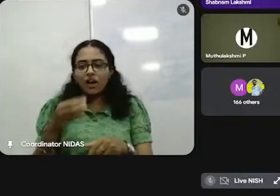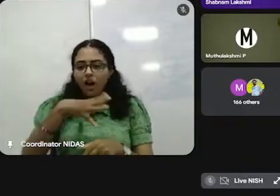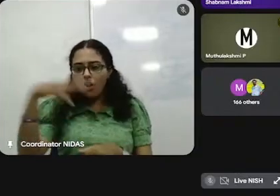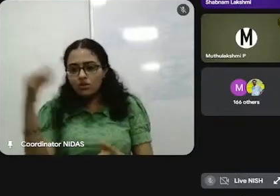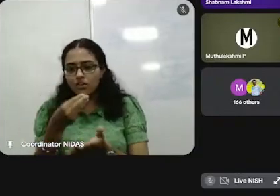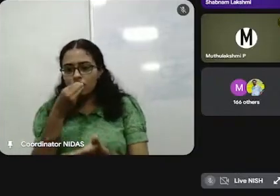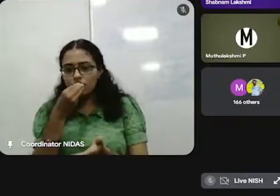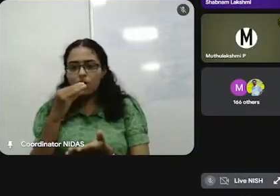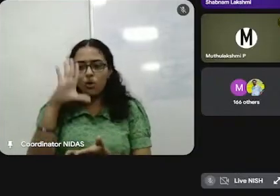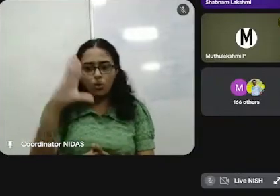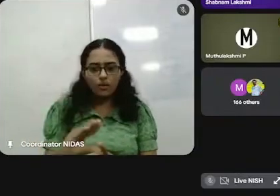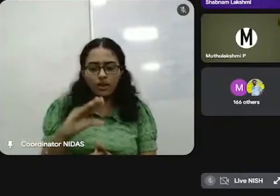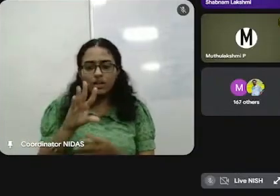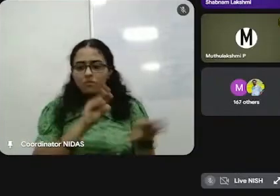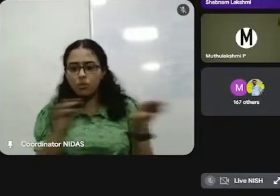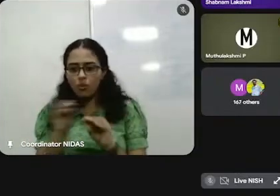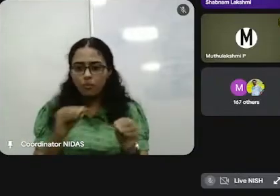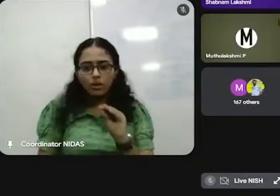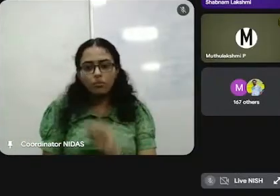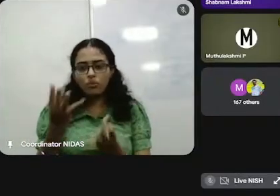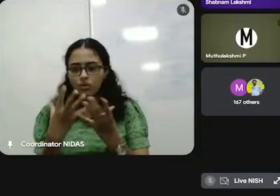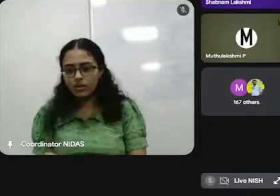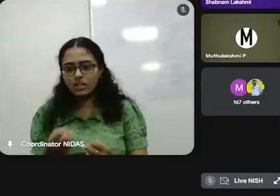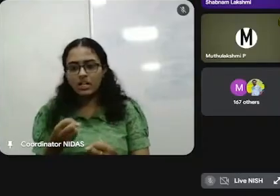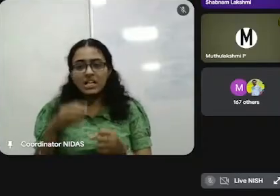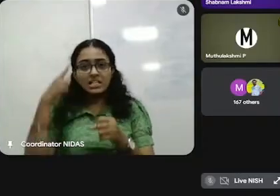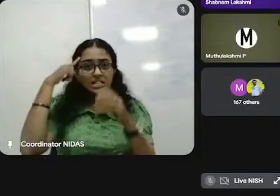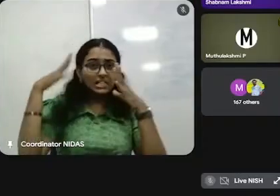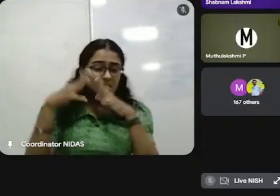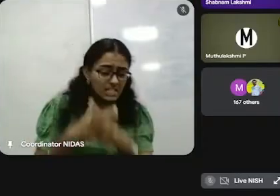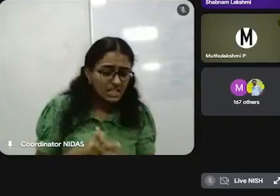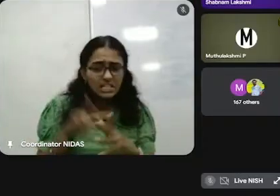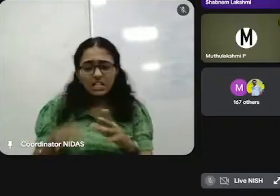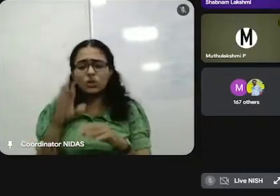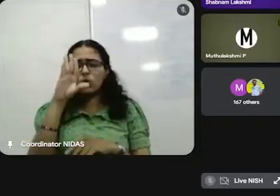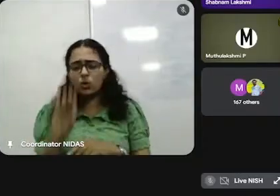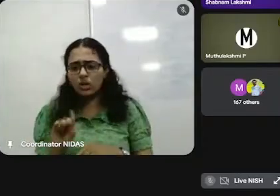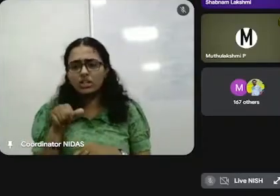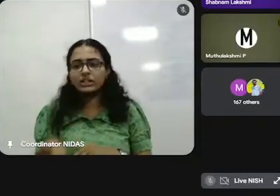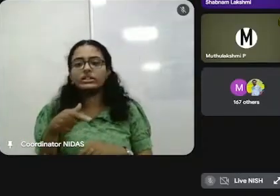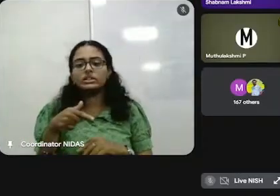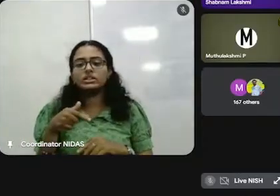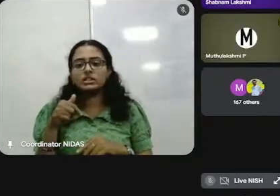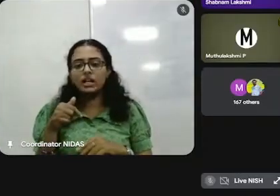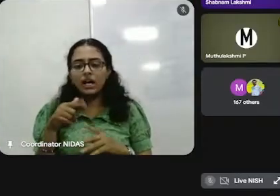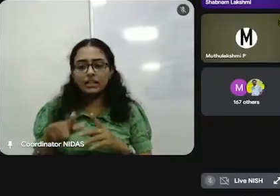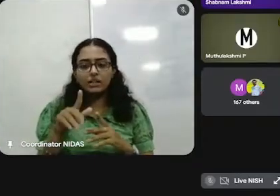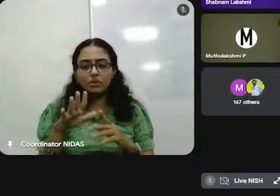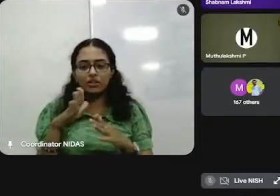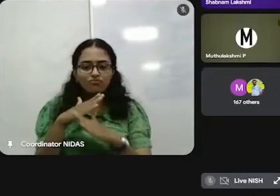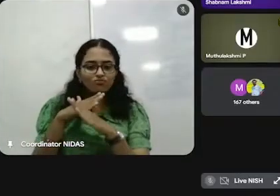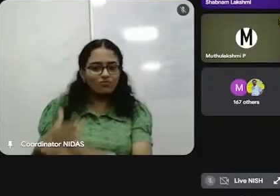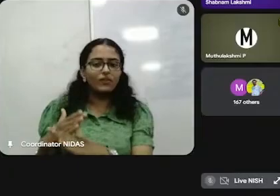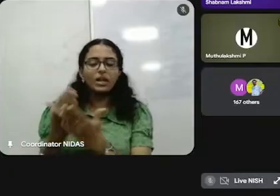ചെയ്യുക, മൊബിലിറ്റി കൂട്ടുക, അതുപോലെ സ്ട്രെസ് വരുന്ന കാര്യങ്ങൾ കുറയ്ക്കുക എന്നൊക്കെ ഉള്ളത് നമുക്ക് ഇത് പ്രിവെന്റ് ചെയ്യാൻ പറ്റുന്ന